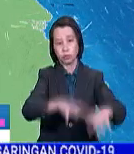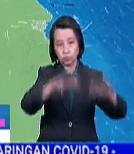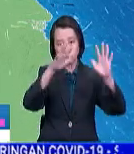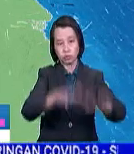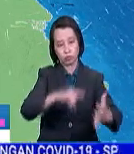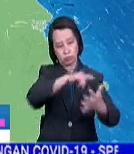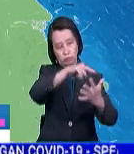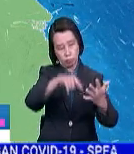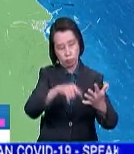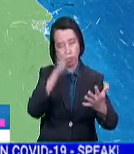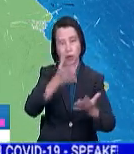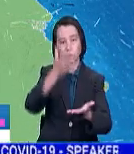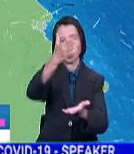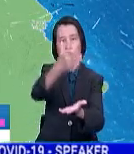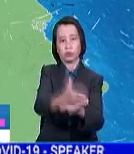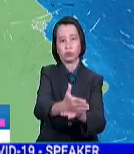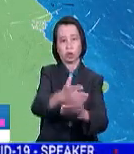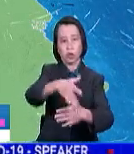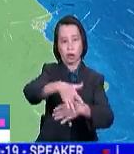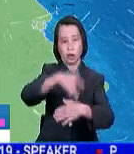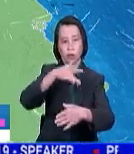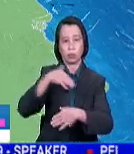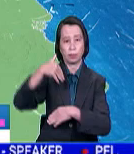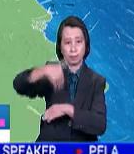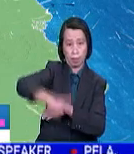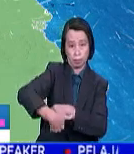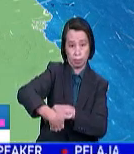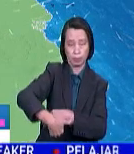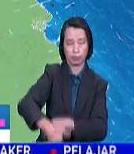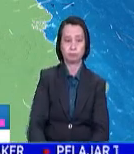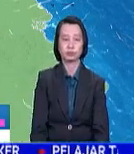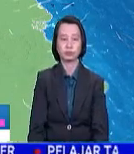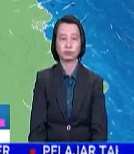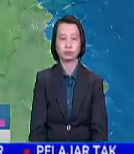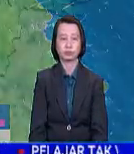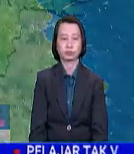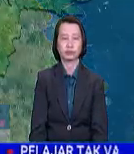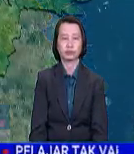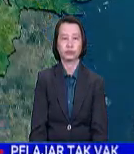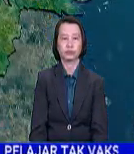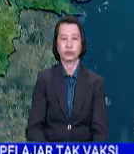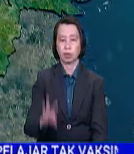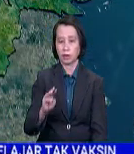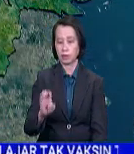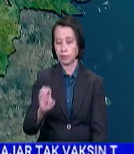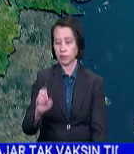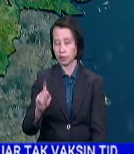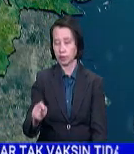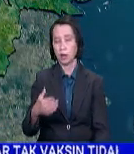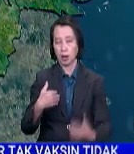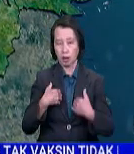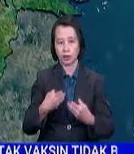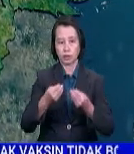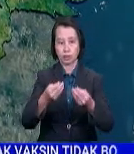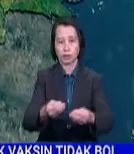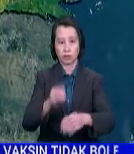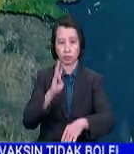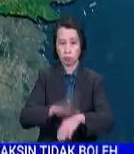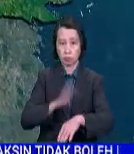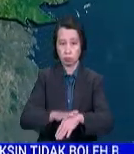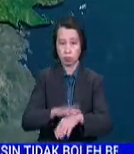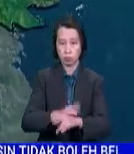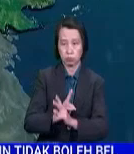juga dijangka akan reda menjelang awal malam nanti. Selain itu, jabatan kami turut mengeluarkan amaran